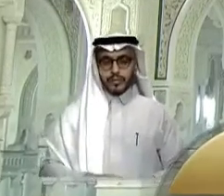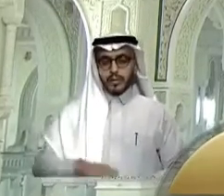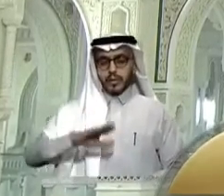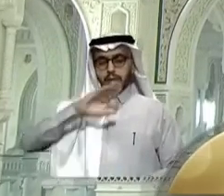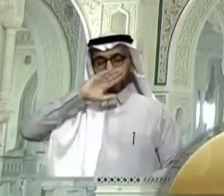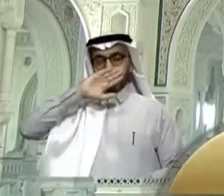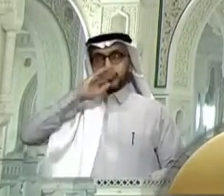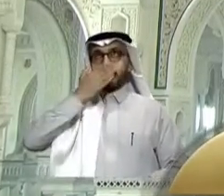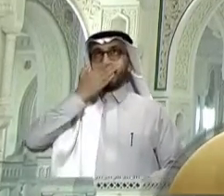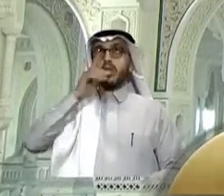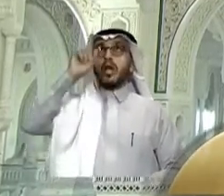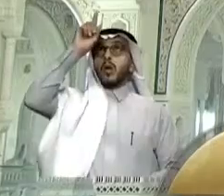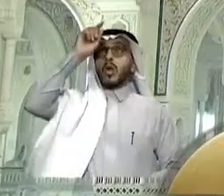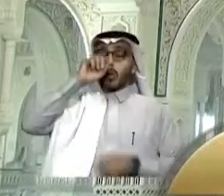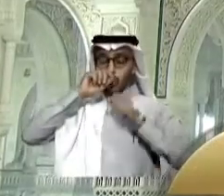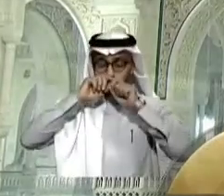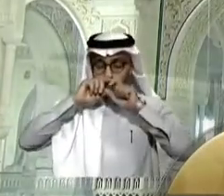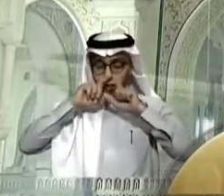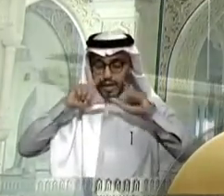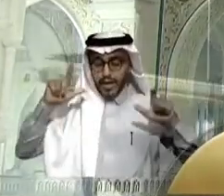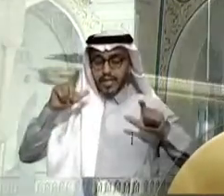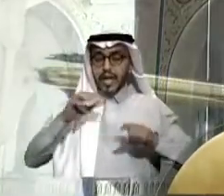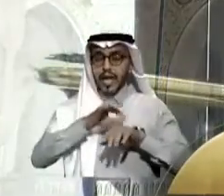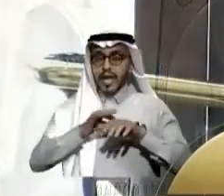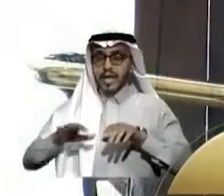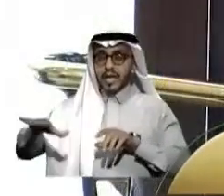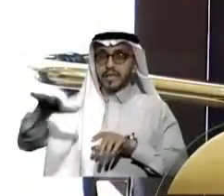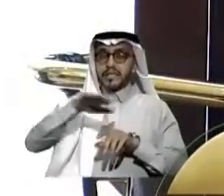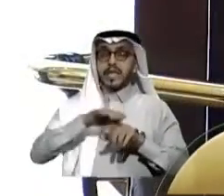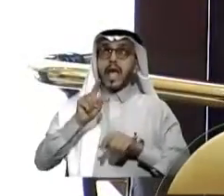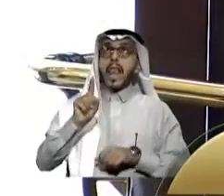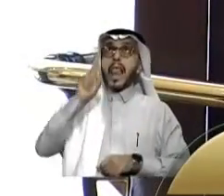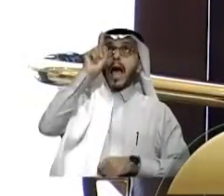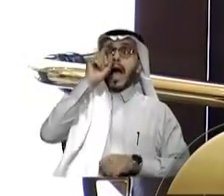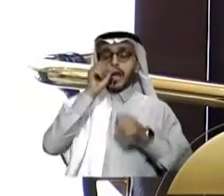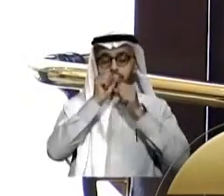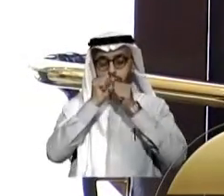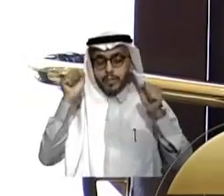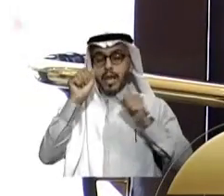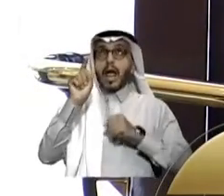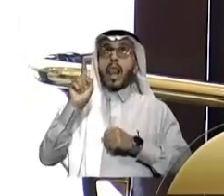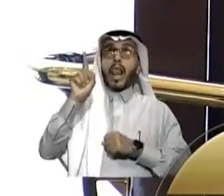الحمد لله ظهر لأوليائه بنعوت جلاله،